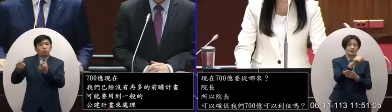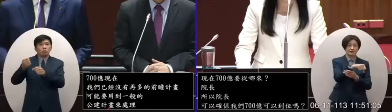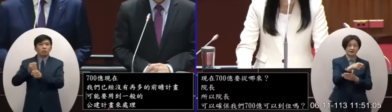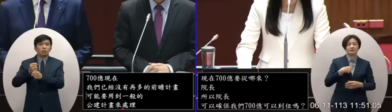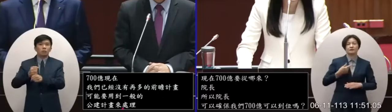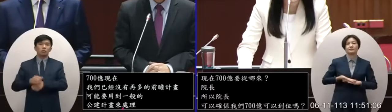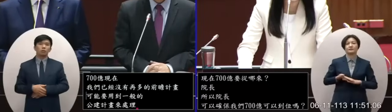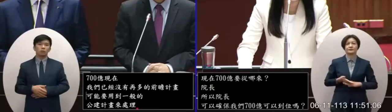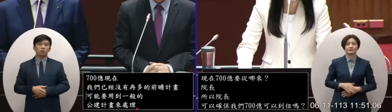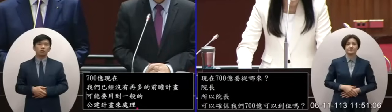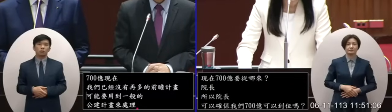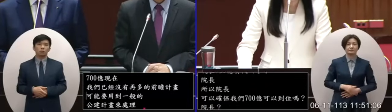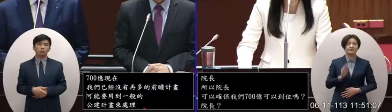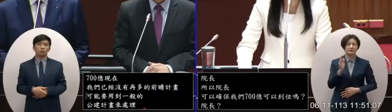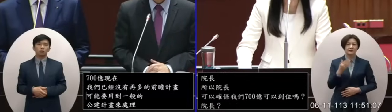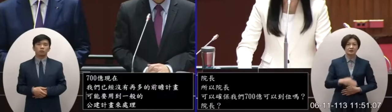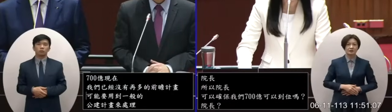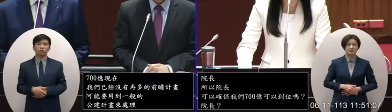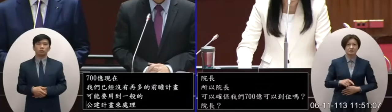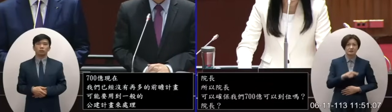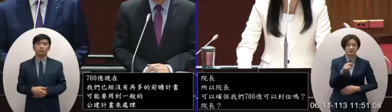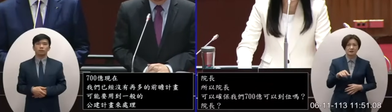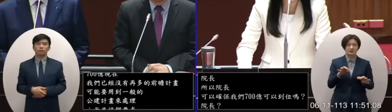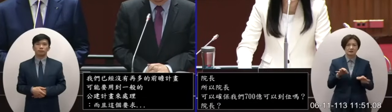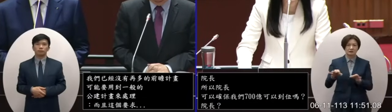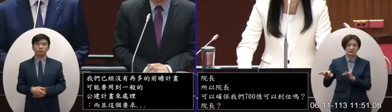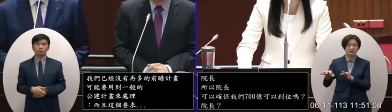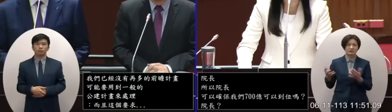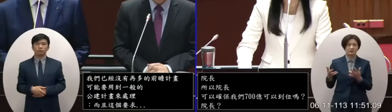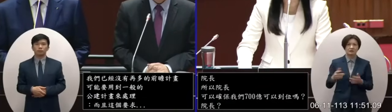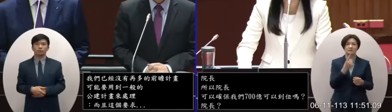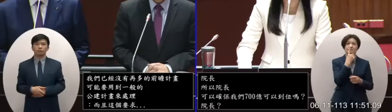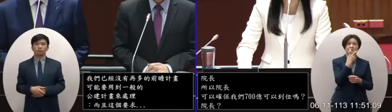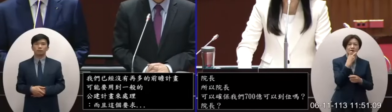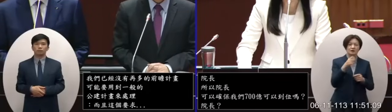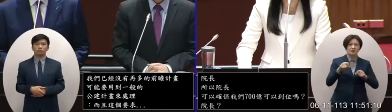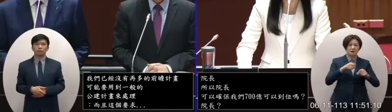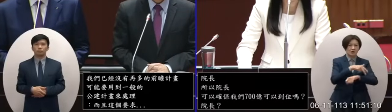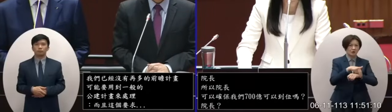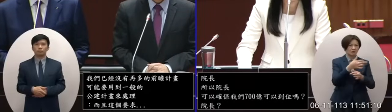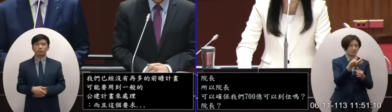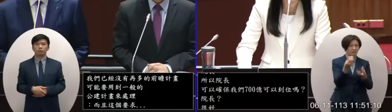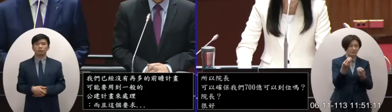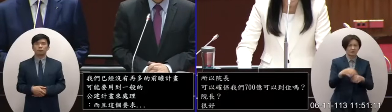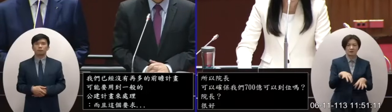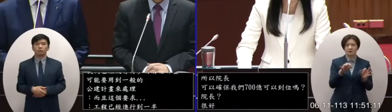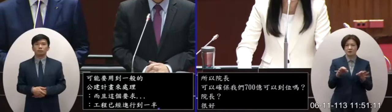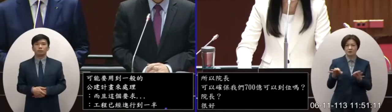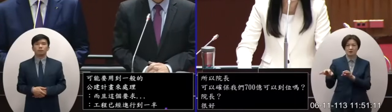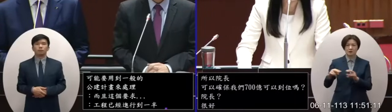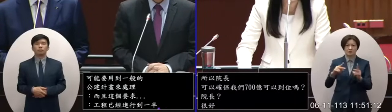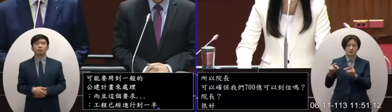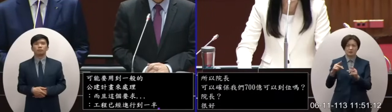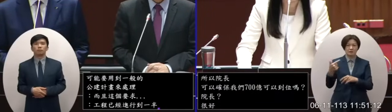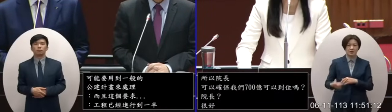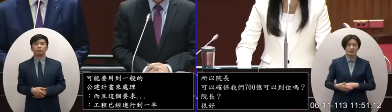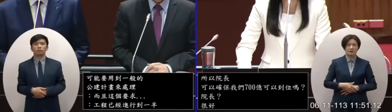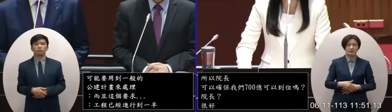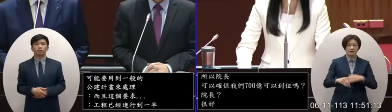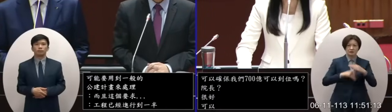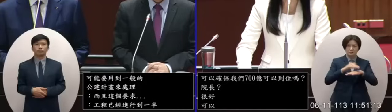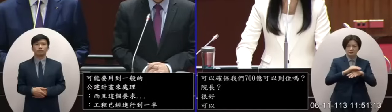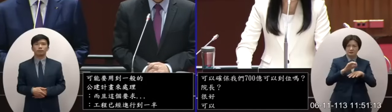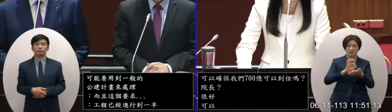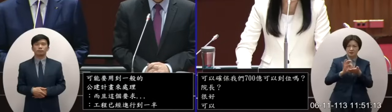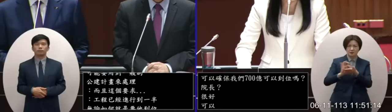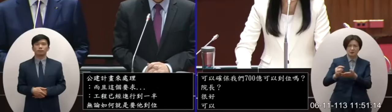们就放心哦。那但是呢？因为这次延宕啊，其实中央哦规划没有完善，那延宕了工程哦，所以整个成本上涨哦。那